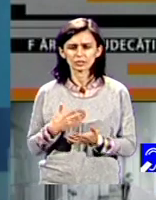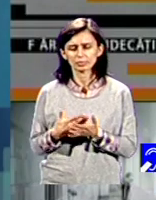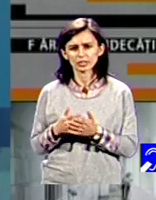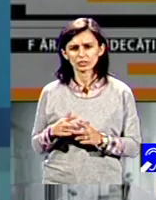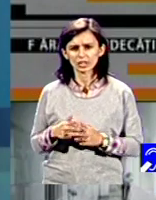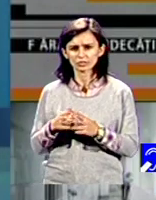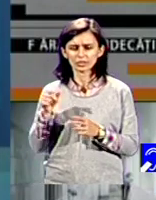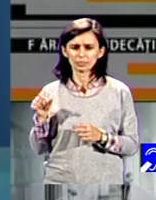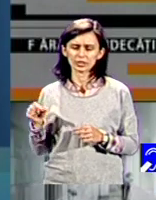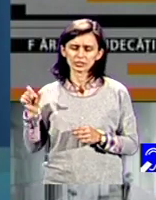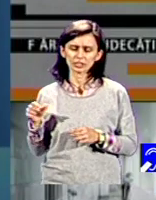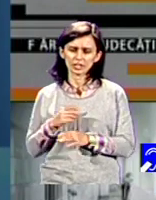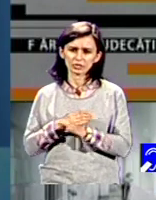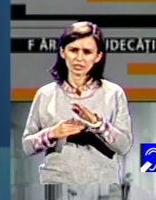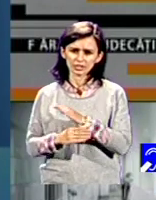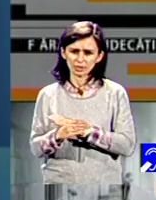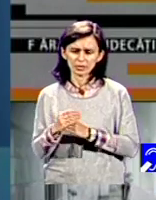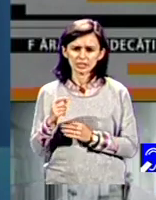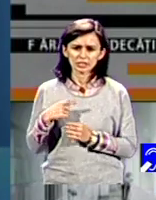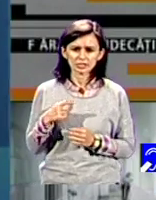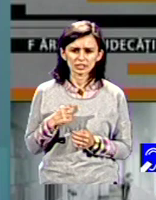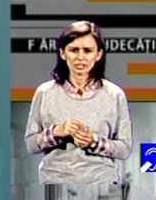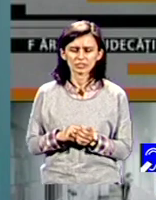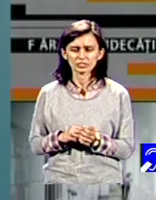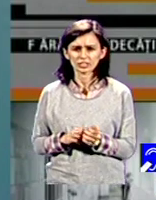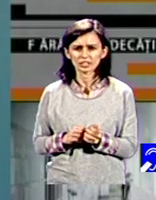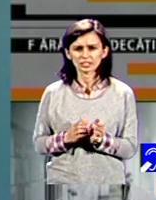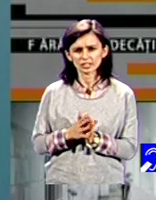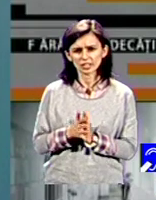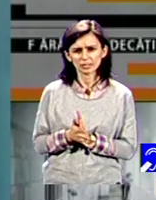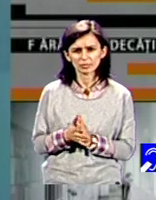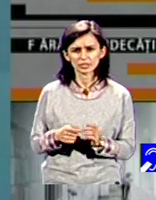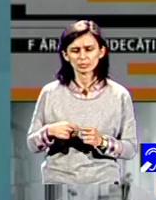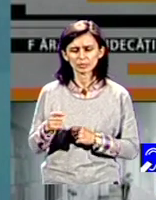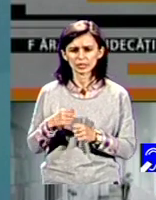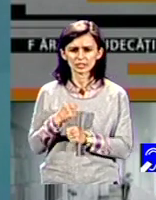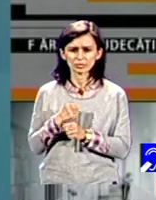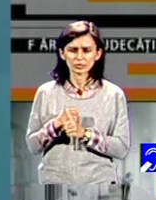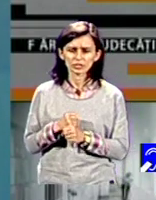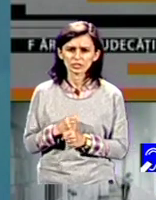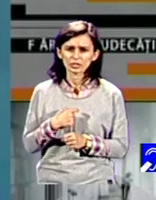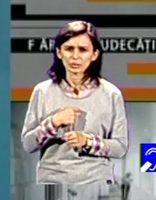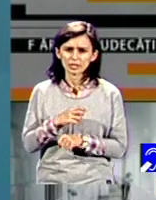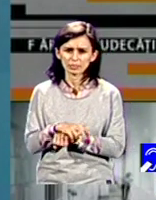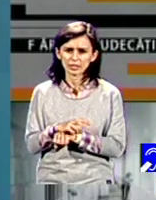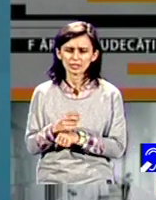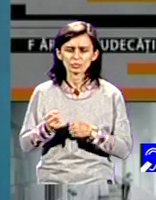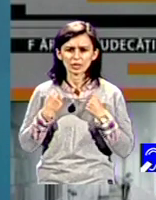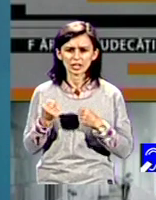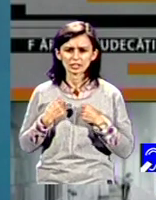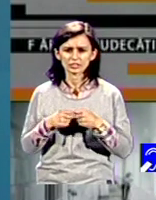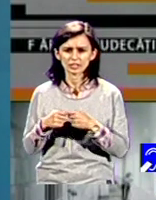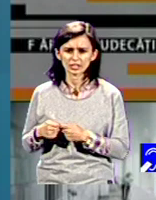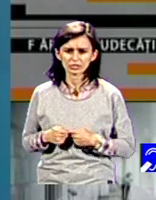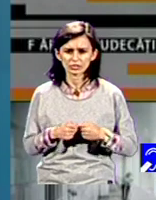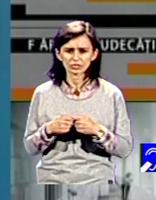cu dizabilități este fi prezente pe piața muncii adică să aibă un job să poată participa activ în societate platforma